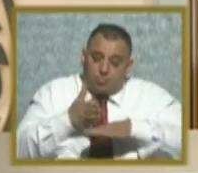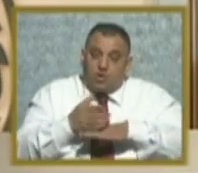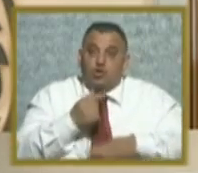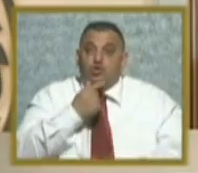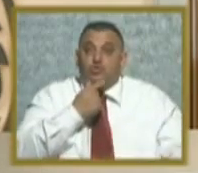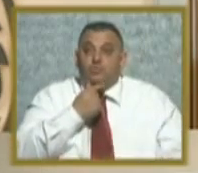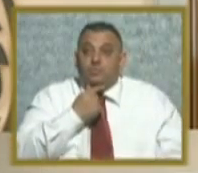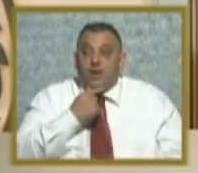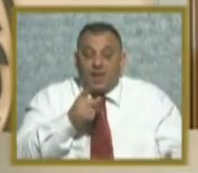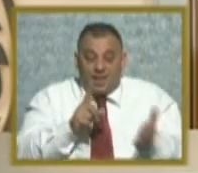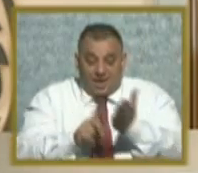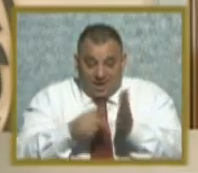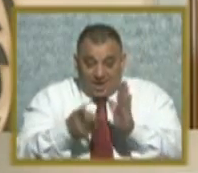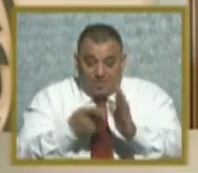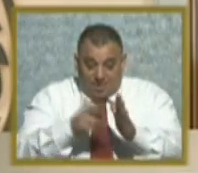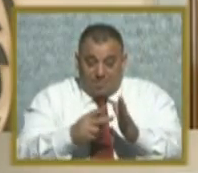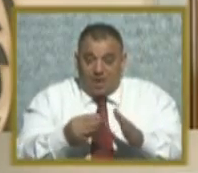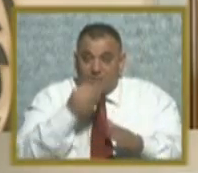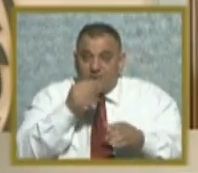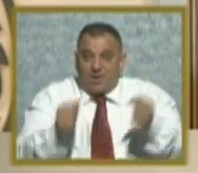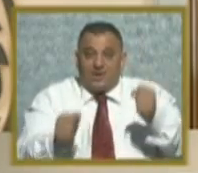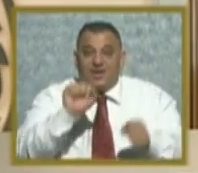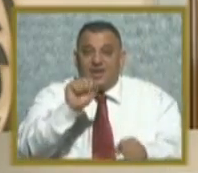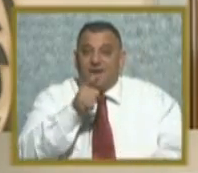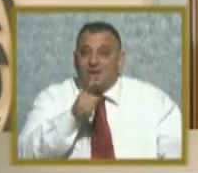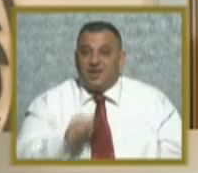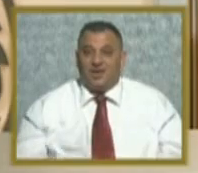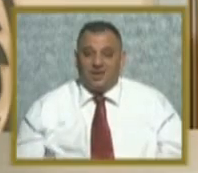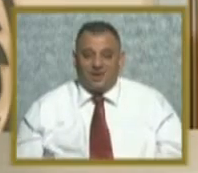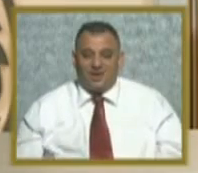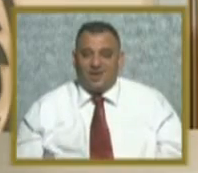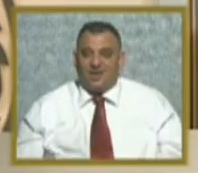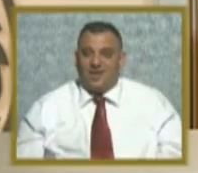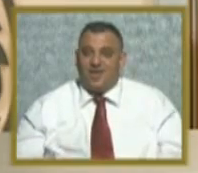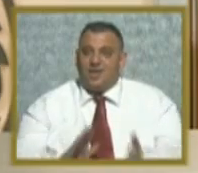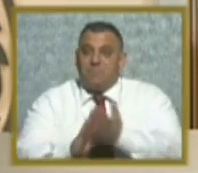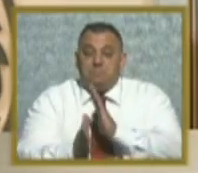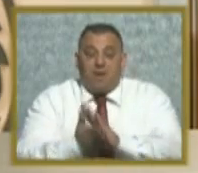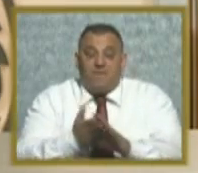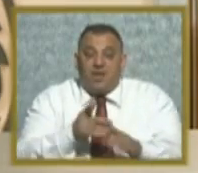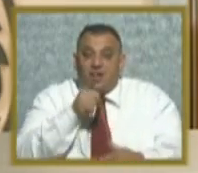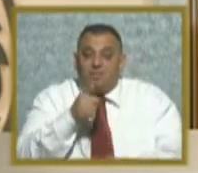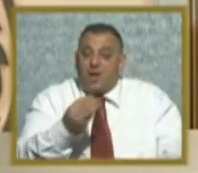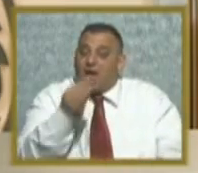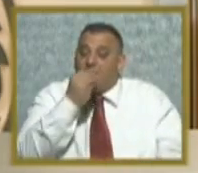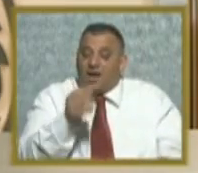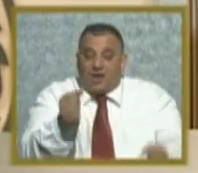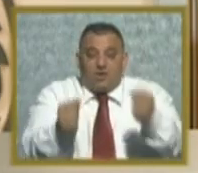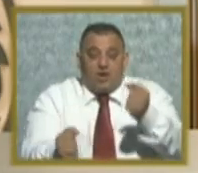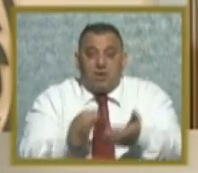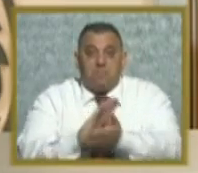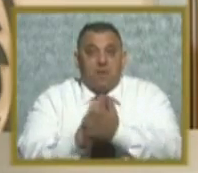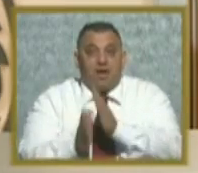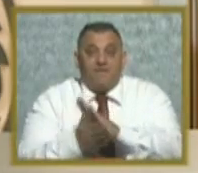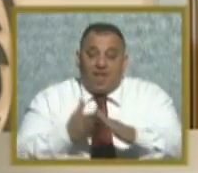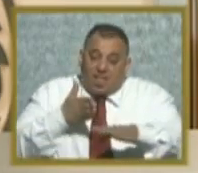هل يلزم نسوي غدا ثاني للسيارة؟ يا أم إبراهيم ما في أصلا شيء اسمه غدا للسيارة ولا